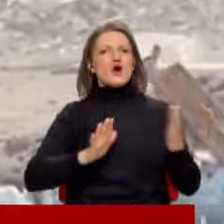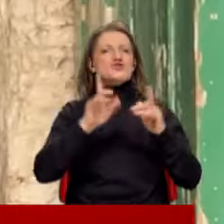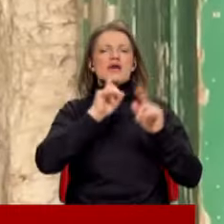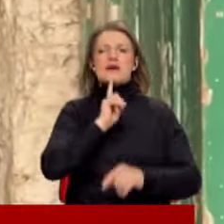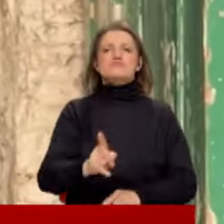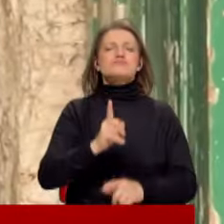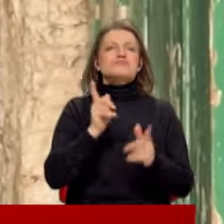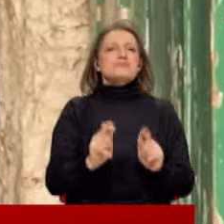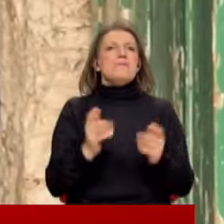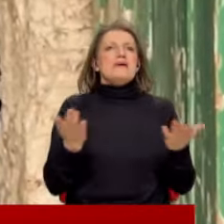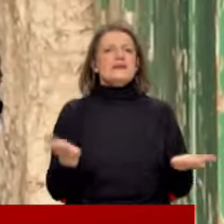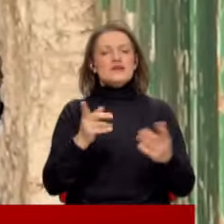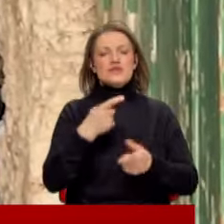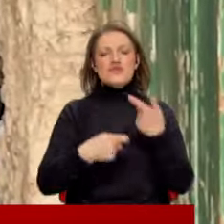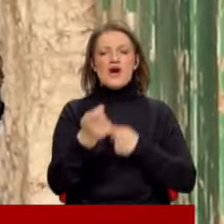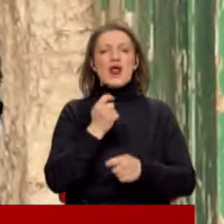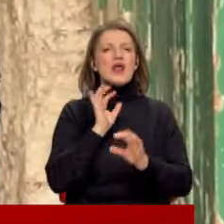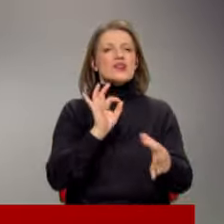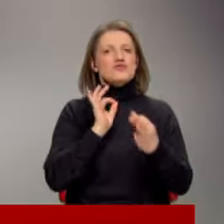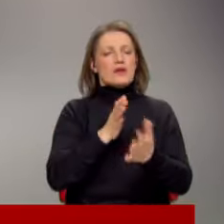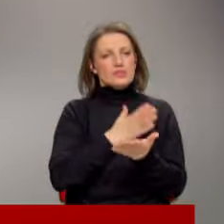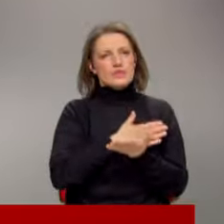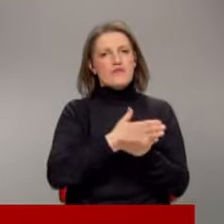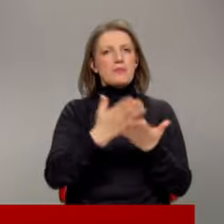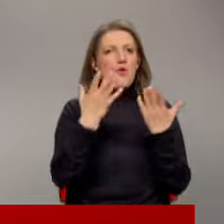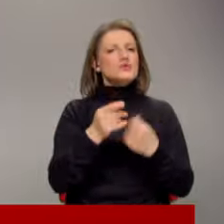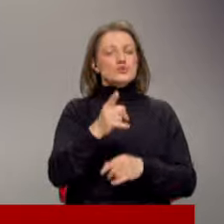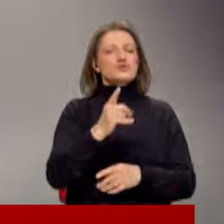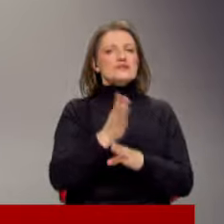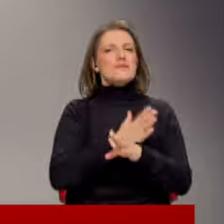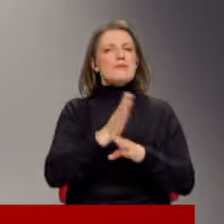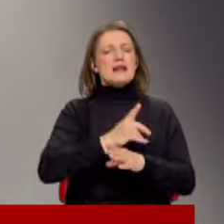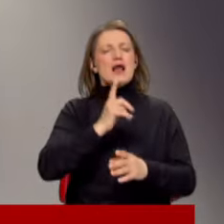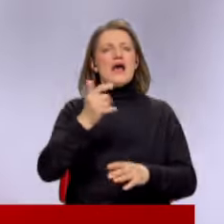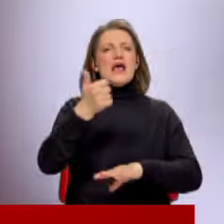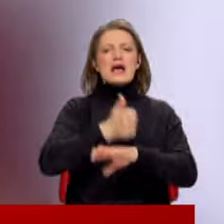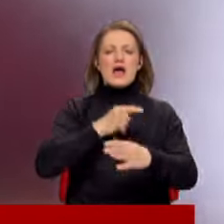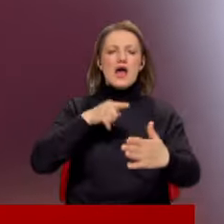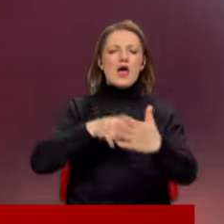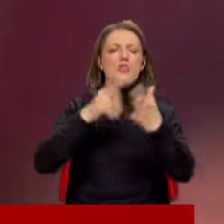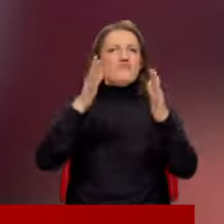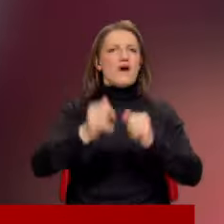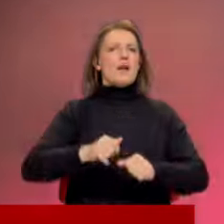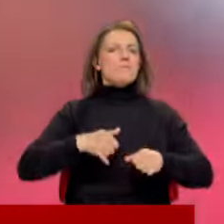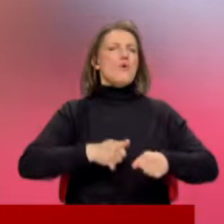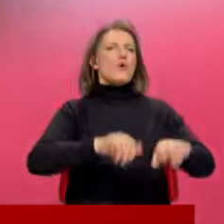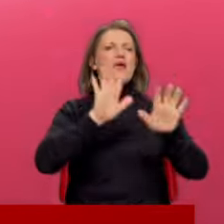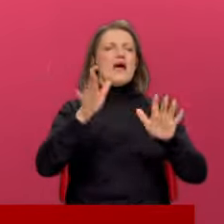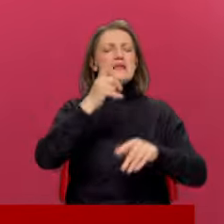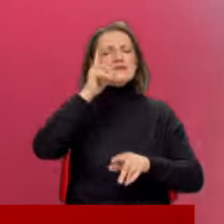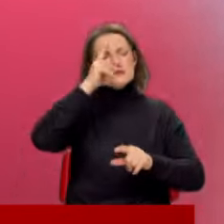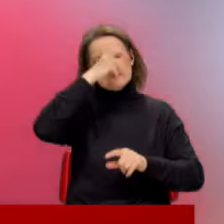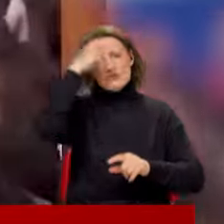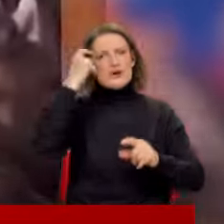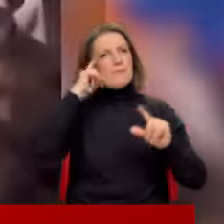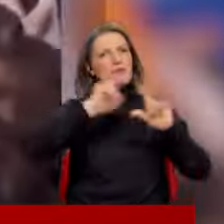yaptırım uygulamadığı, ticari ilişkilerin devam ettiği gerekçesiyle iktidarı hedef alan protestolar seçim gündeminin en sıcak başlıklarından